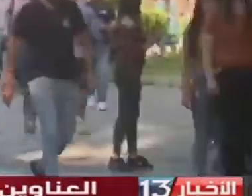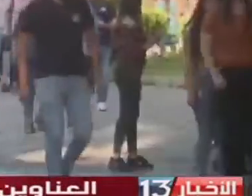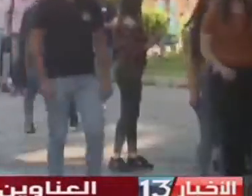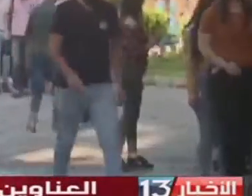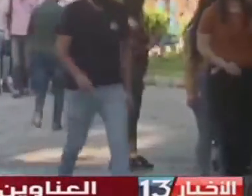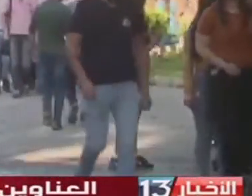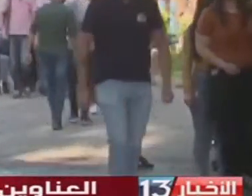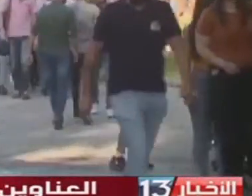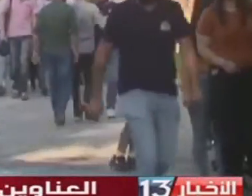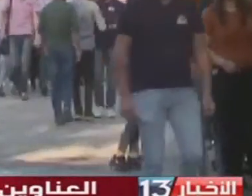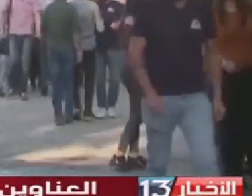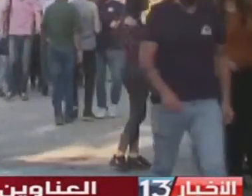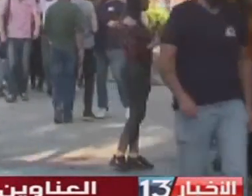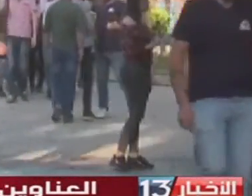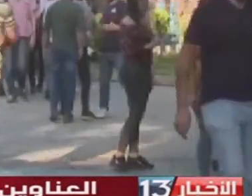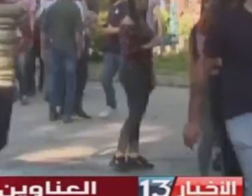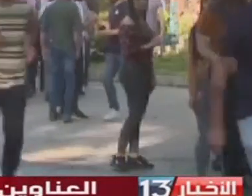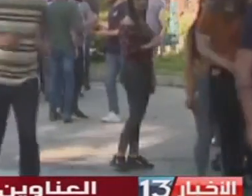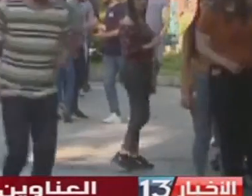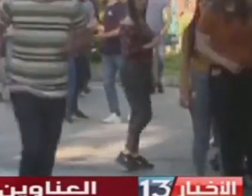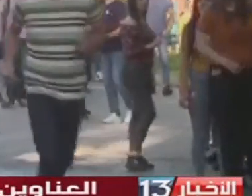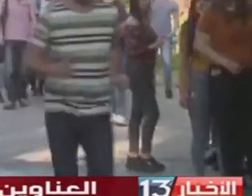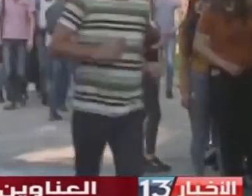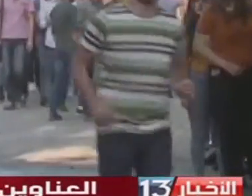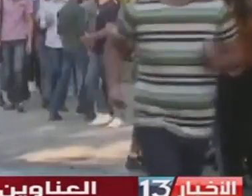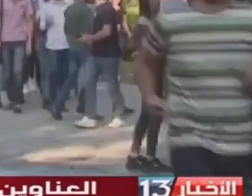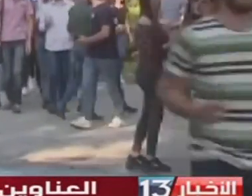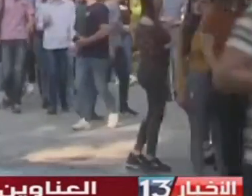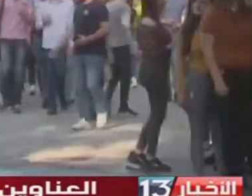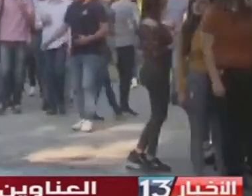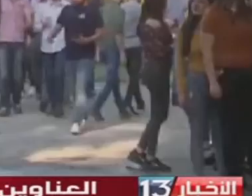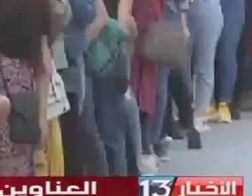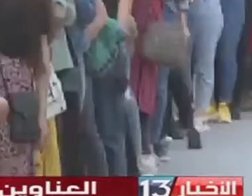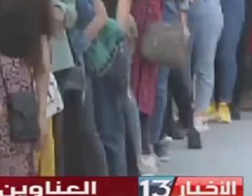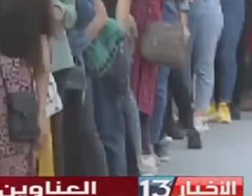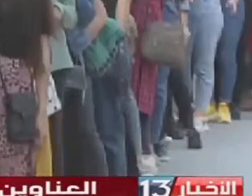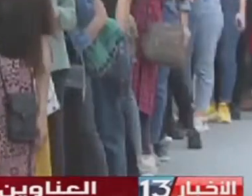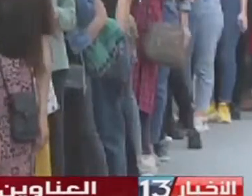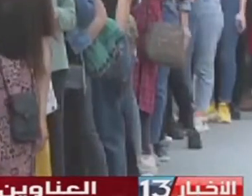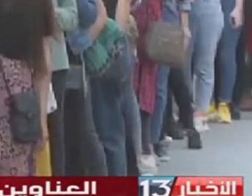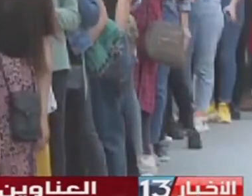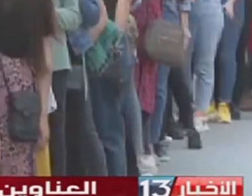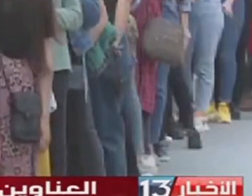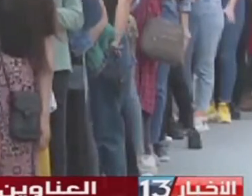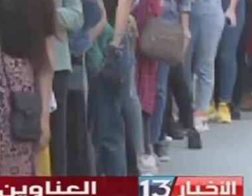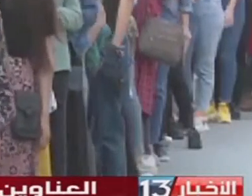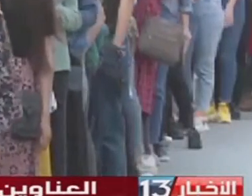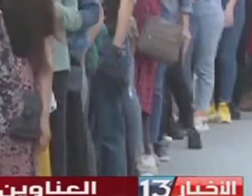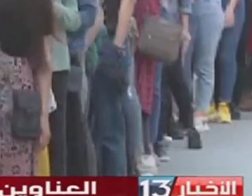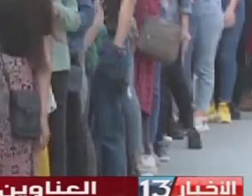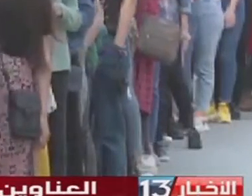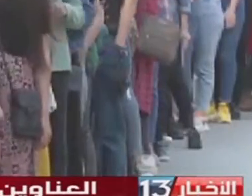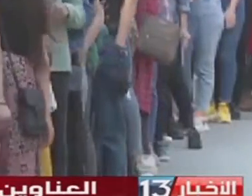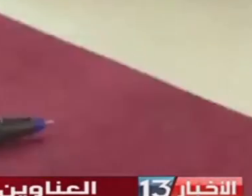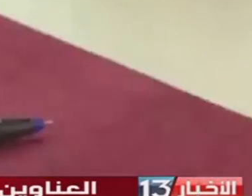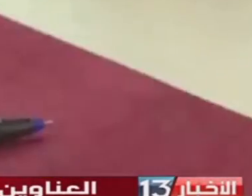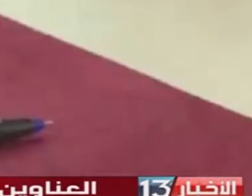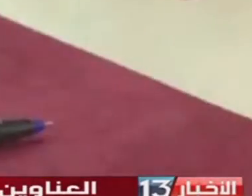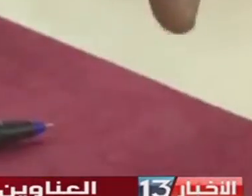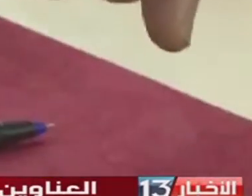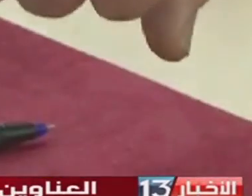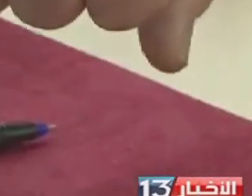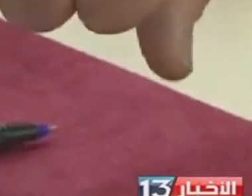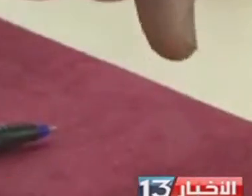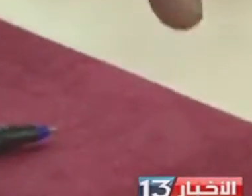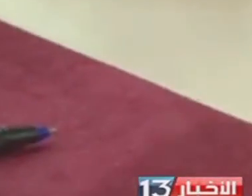سوريا تشهد ثاني انتخابات رئاسيه منذ الحرب عليها والرئيس بشار الاسد لا يتصدر قائمه مرشحيها